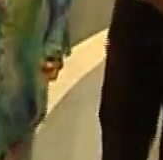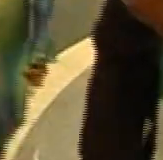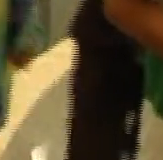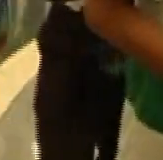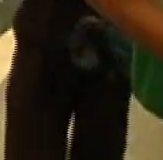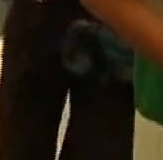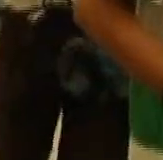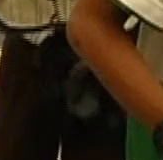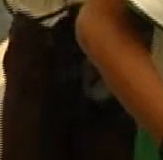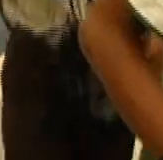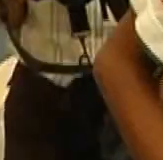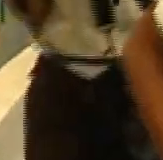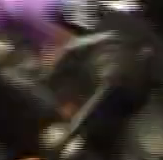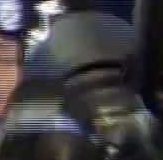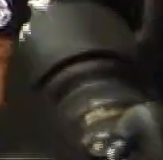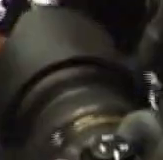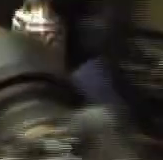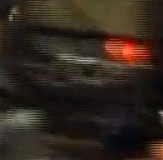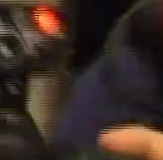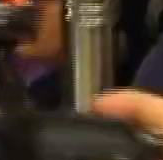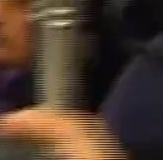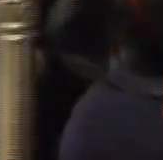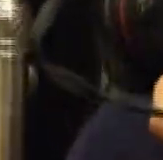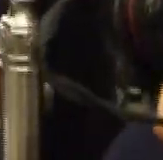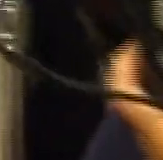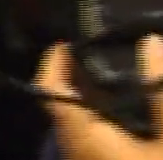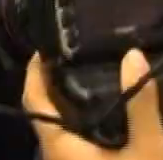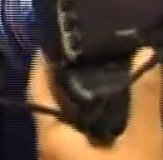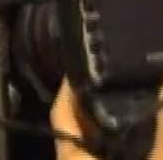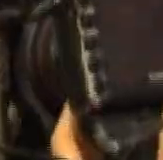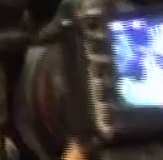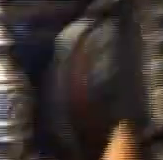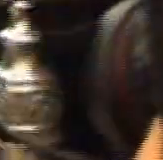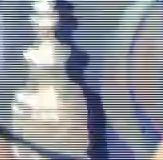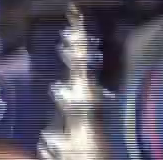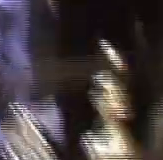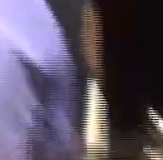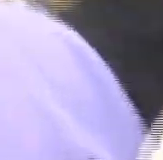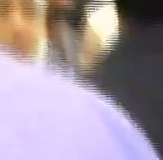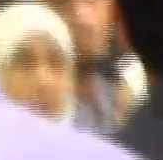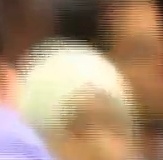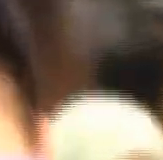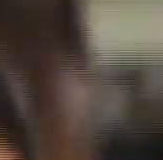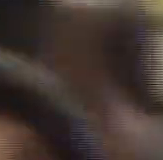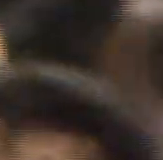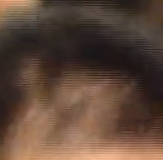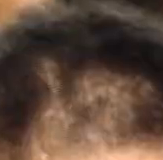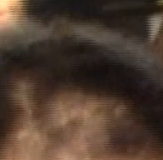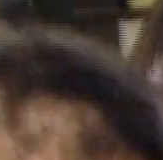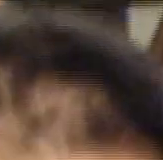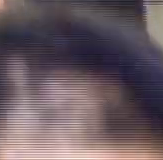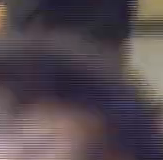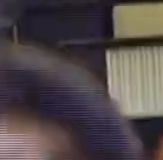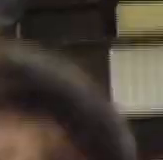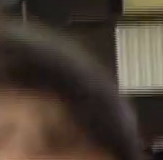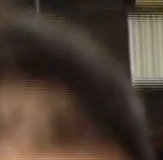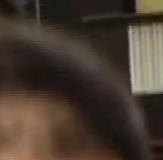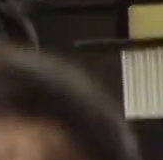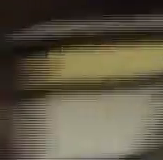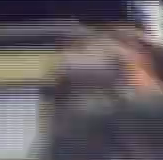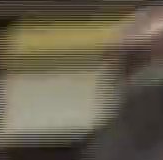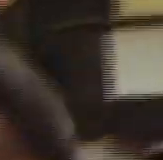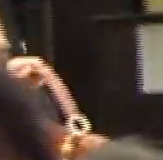28 dan 29 Oktober rayuan akhir Datuk Seri Anwar Ibrahim ke atas kes liwat 6 tahun